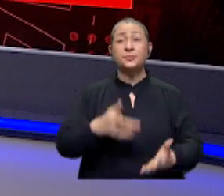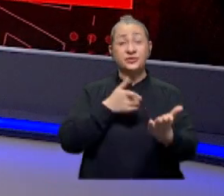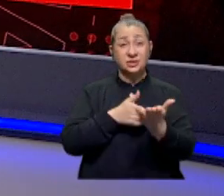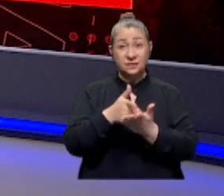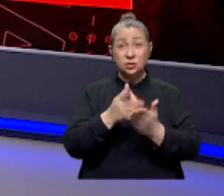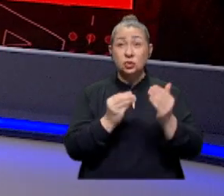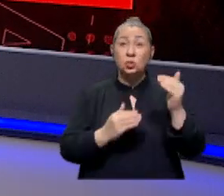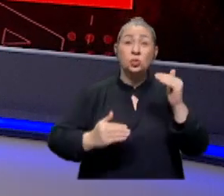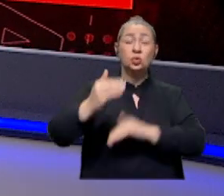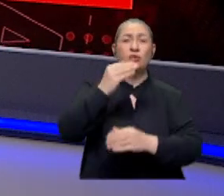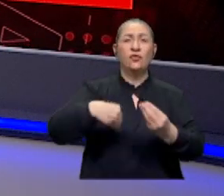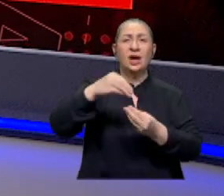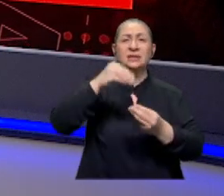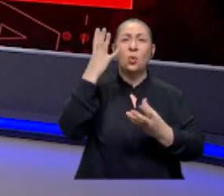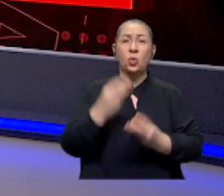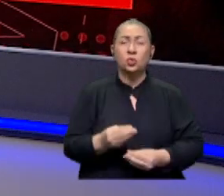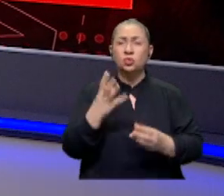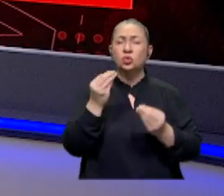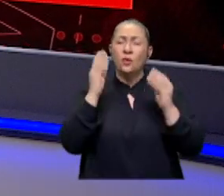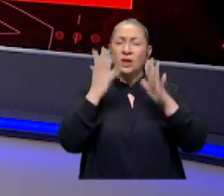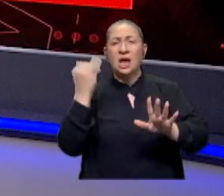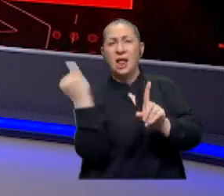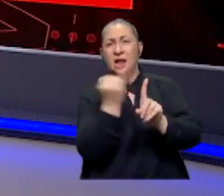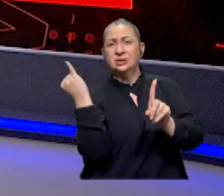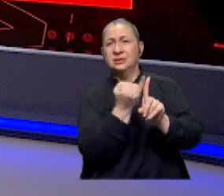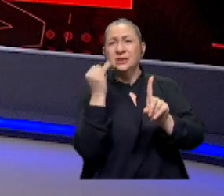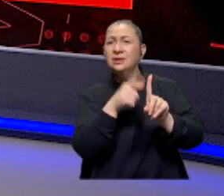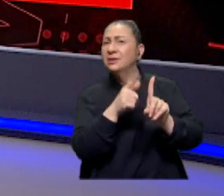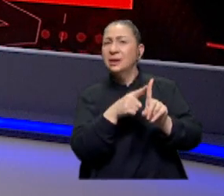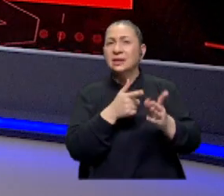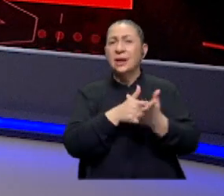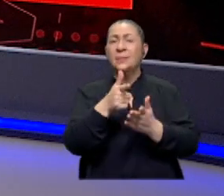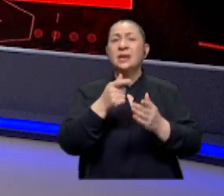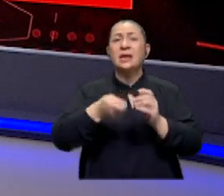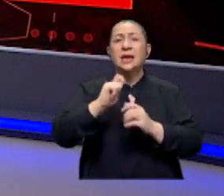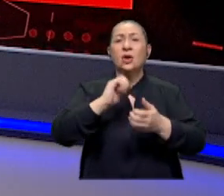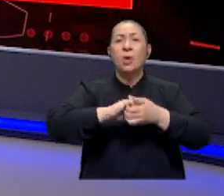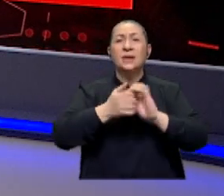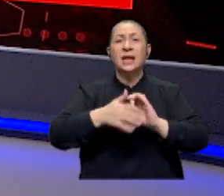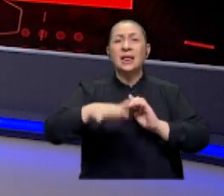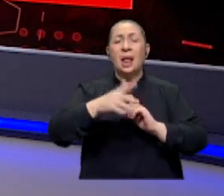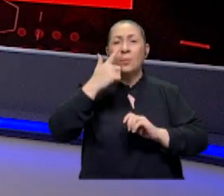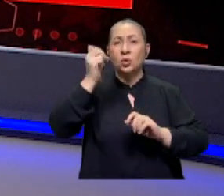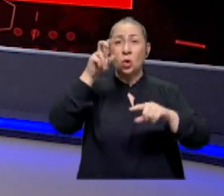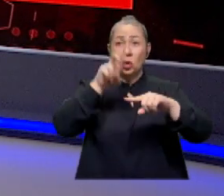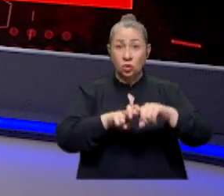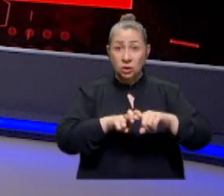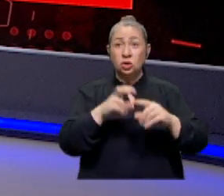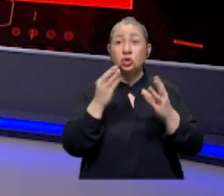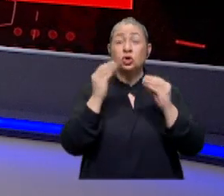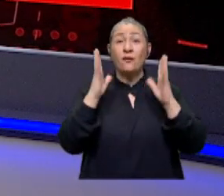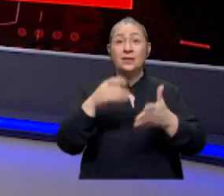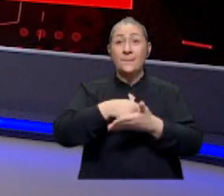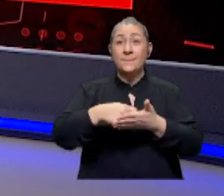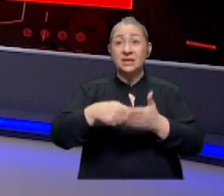Çiftçinin yüksek faiz uyguladığı gerekçesiyle çokça eleştirdiği Tarım Kredi Kooperatifleri Genel Müdürlüğü koltuğunda oturan, çoklu